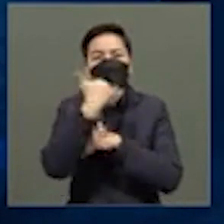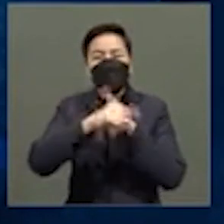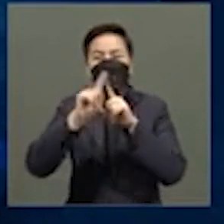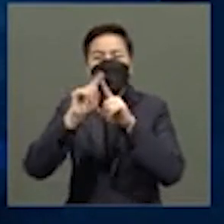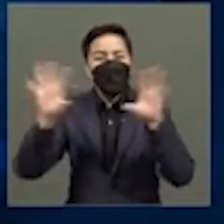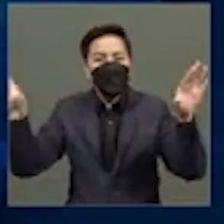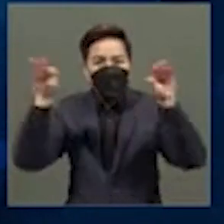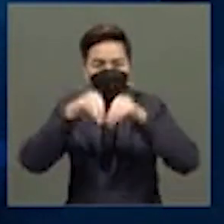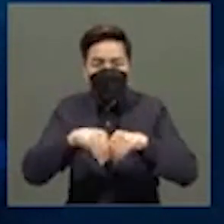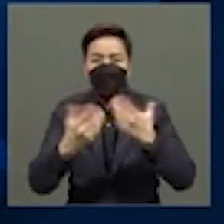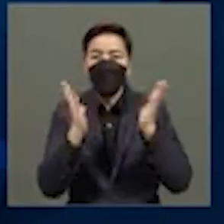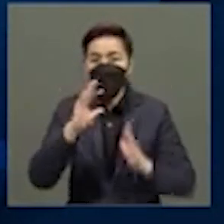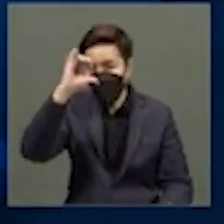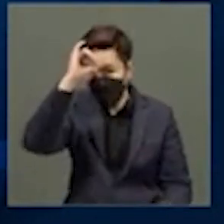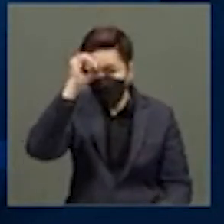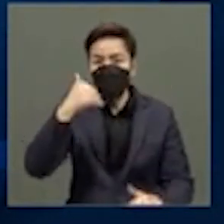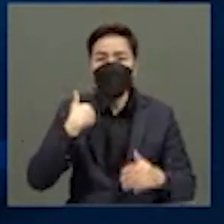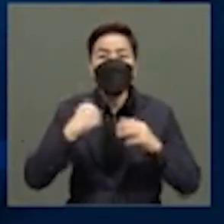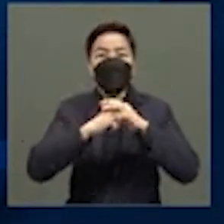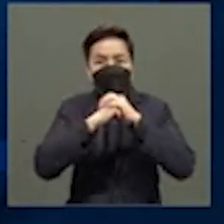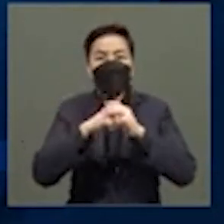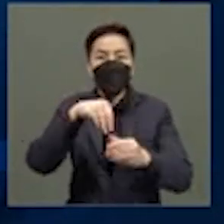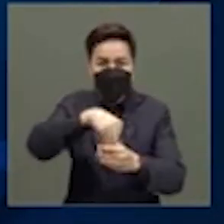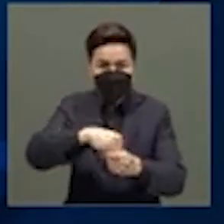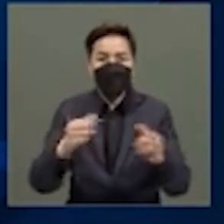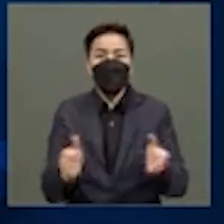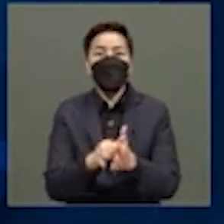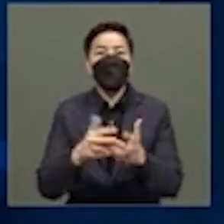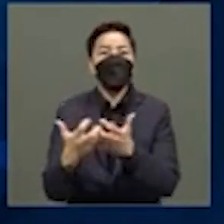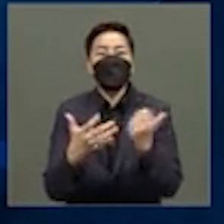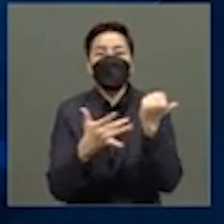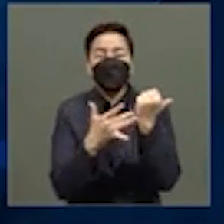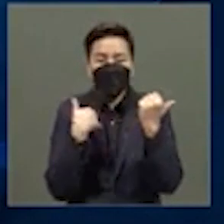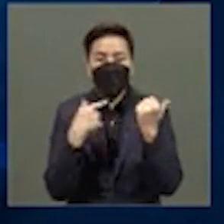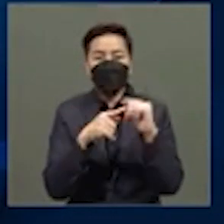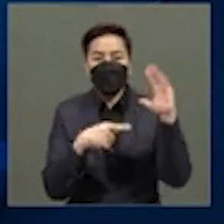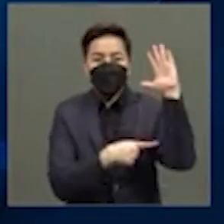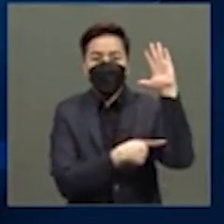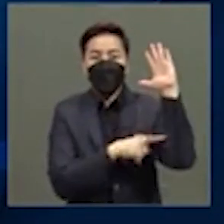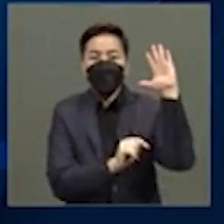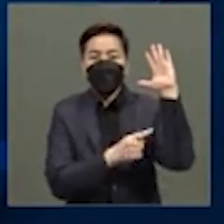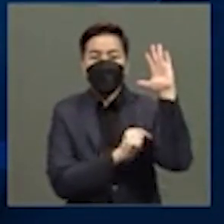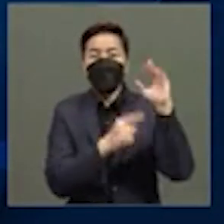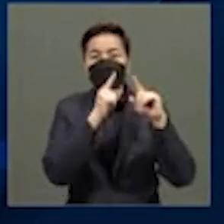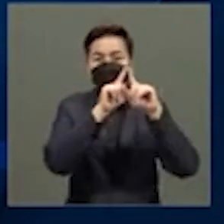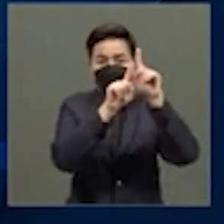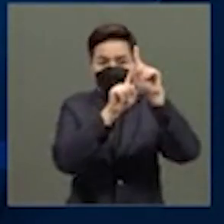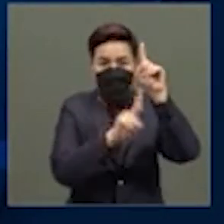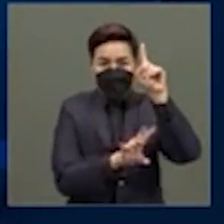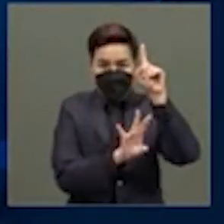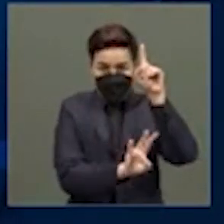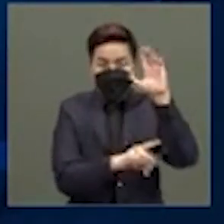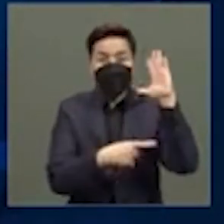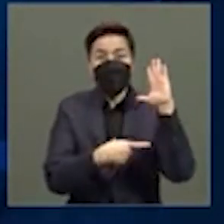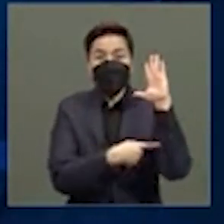รวมทั้งชาวอินเดียชาวจีนนะคะตรังค่ะอันดับที่7เนี่ยนะคะก็มีโรงง